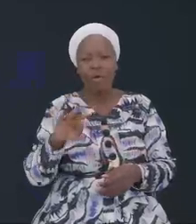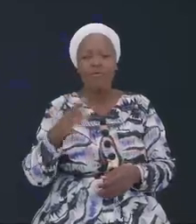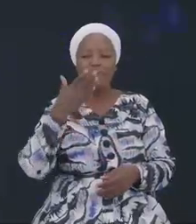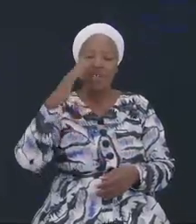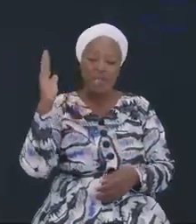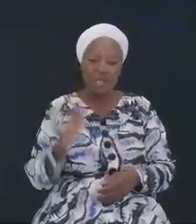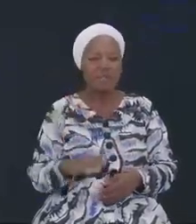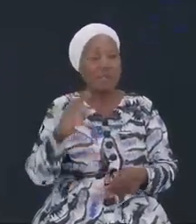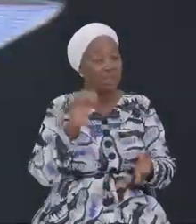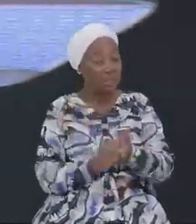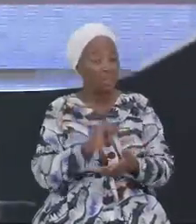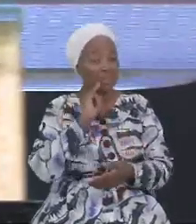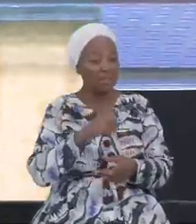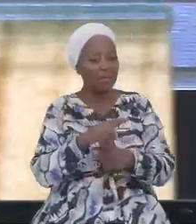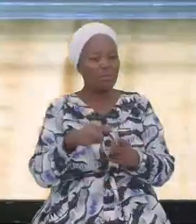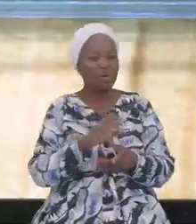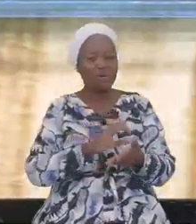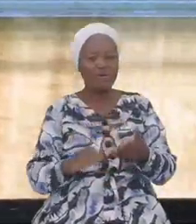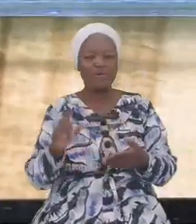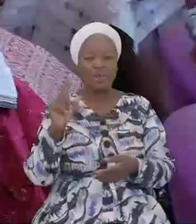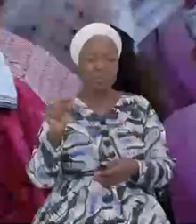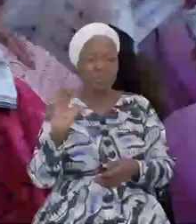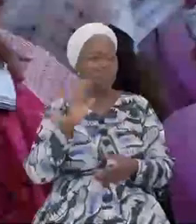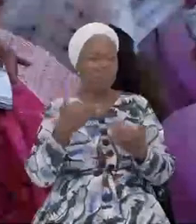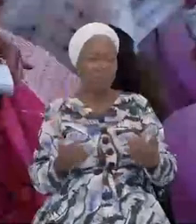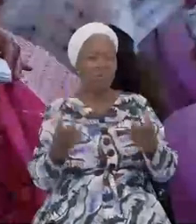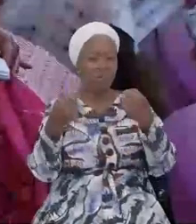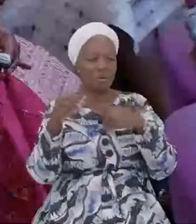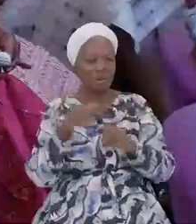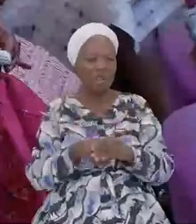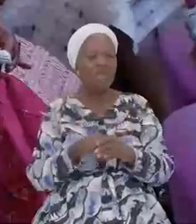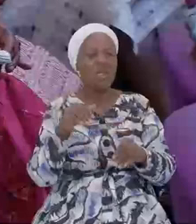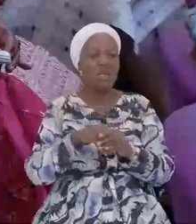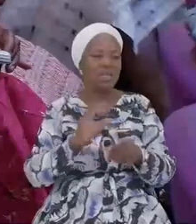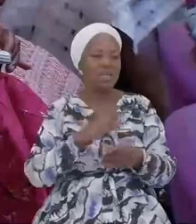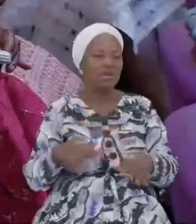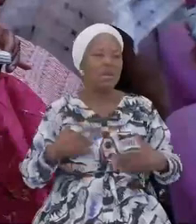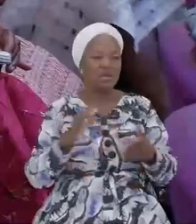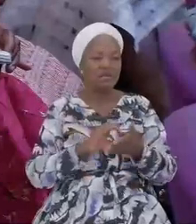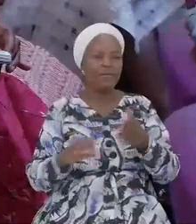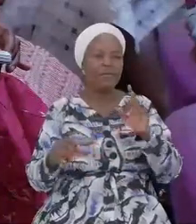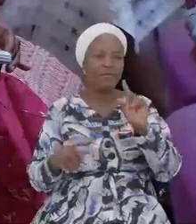nous nous rendons simples par rapport au mal. C'est alors que le verset 20 vient dans notre vie.